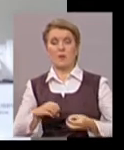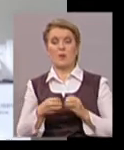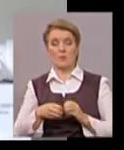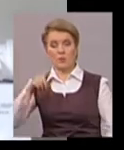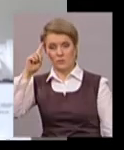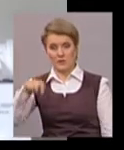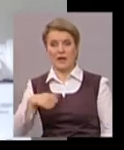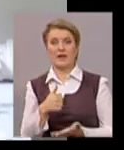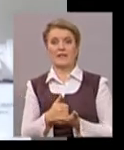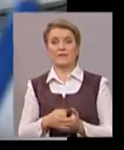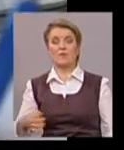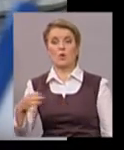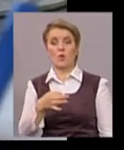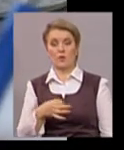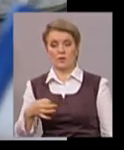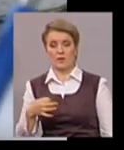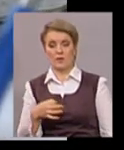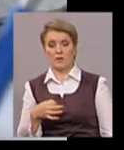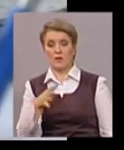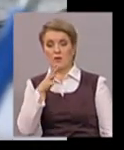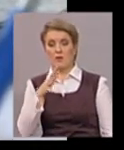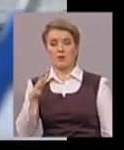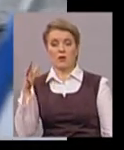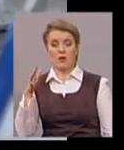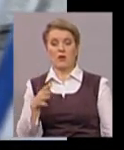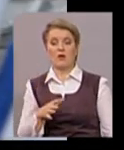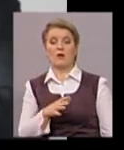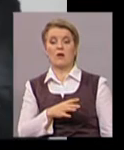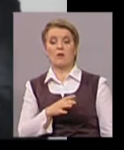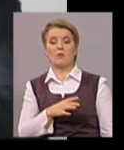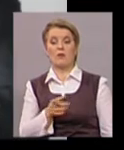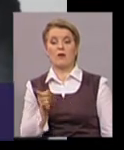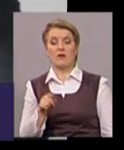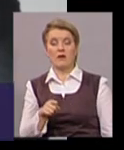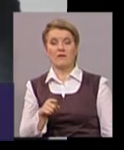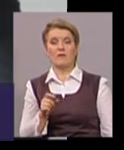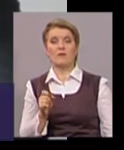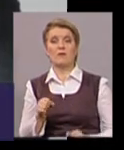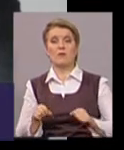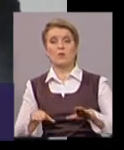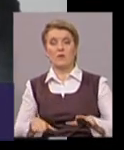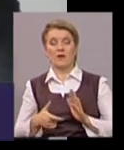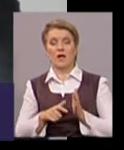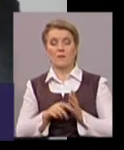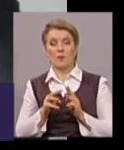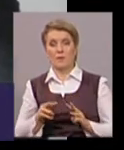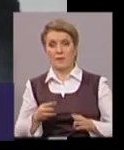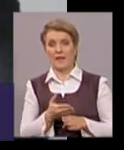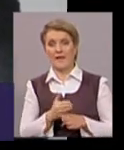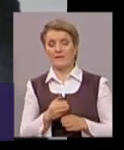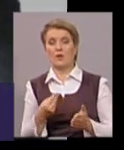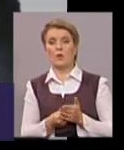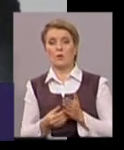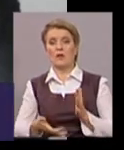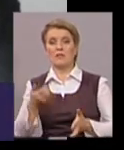знає і керівництво області. Років 5 назад була навіть постанова Кабінету міністрів, щоб виділили гроші на